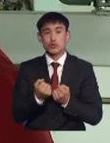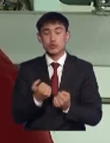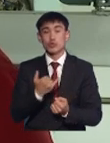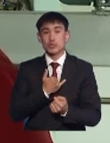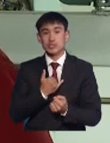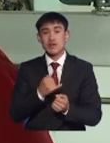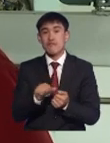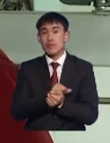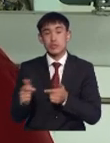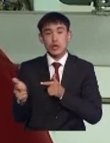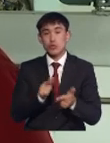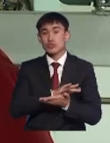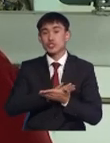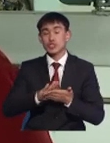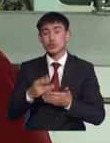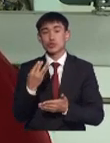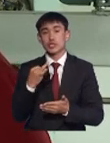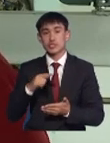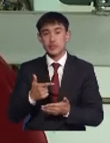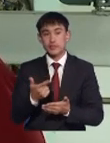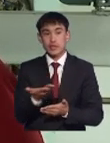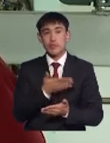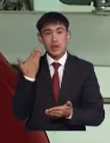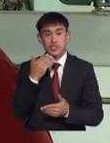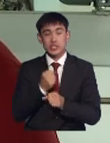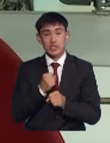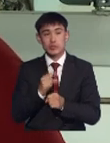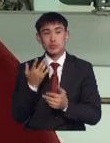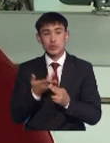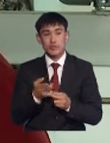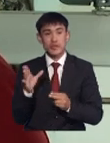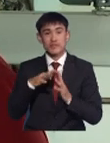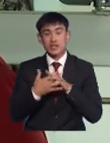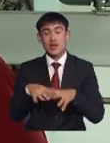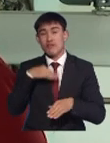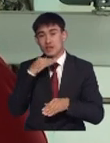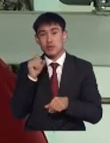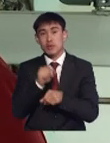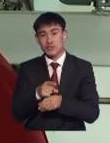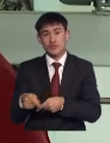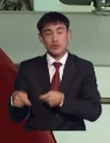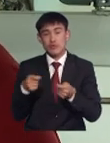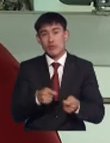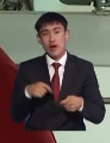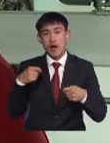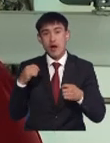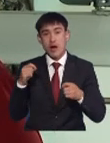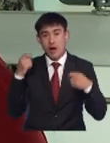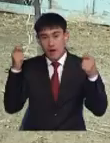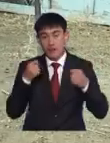нас вымытую, готовую, чистую шерсть. Нам легче это делать, поскольку в селе хватает поставщиков овечьей